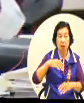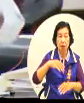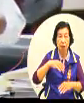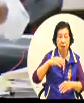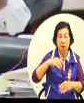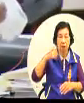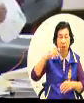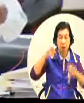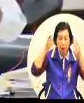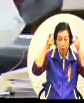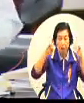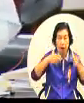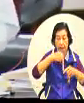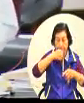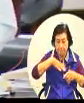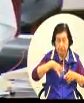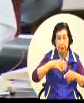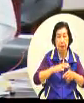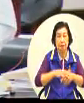像母亲的双手